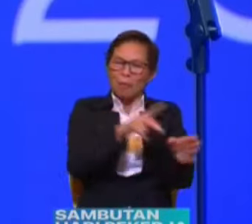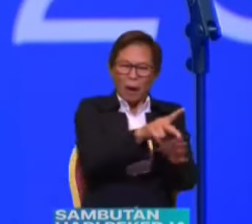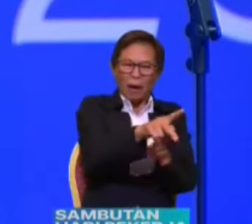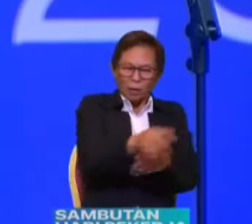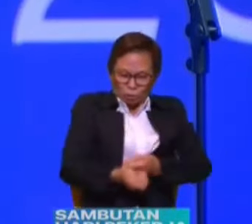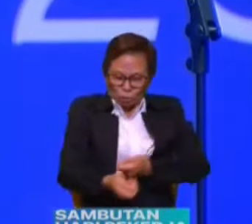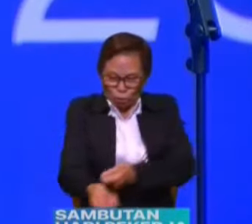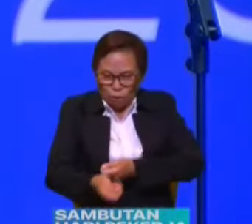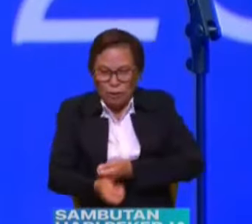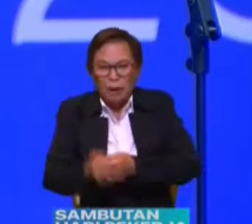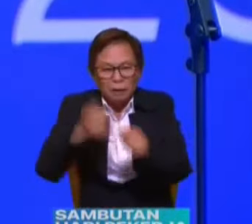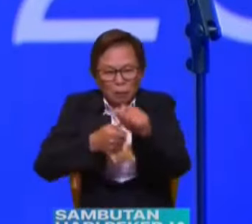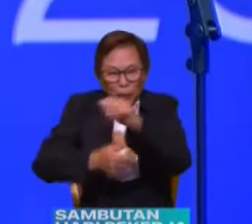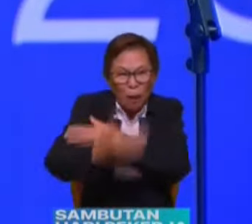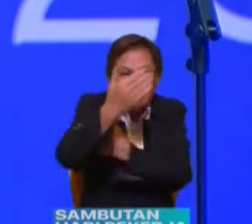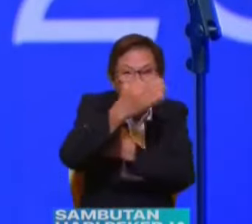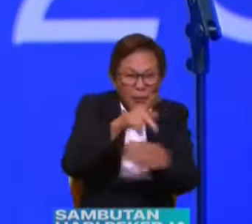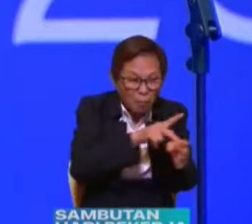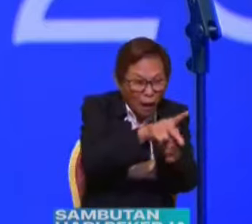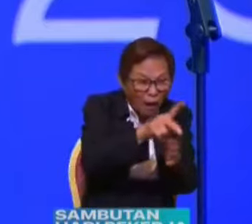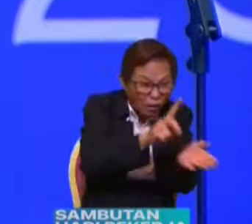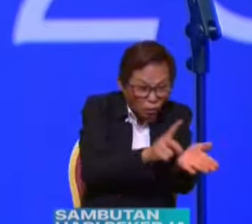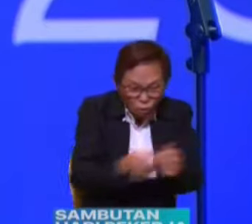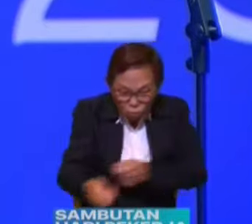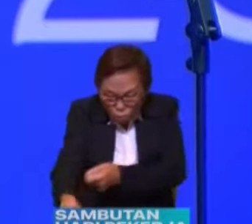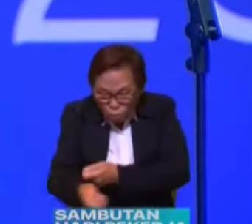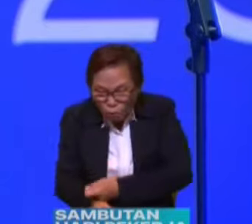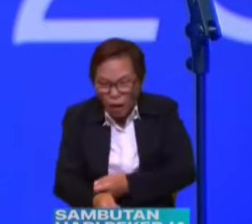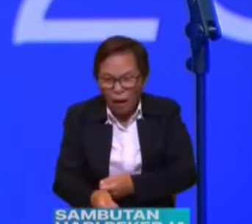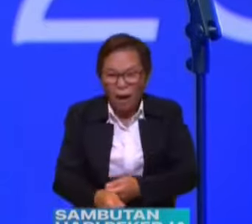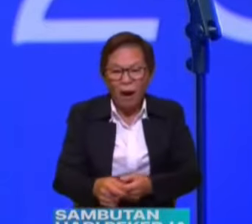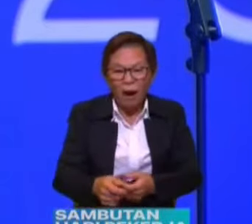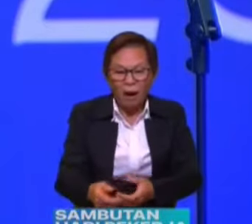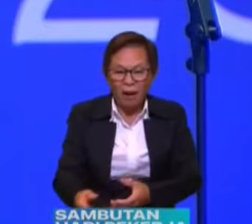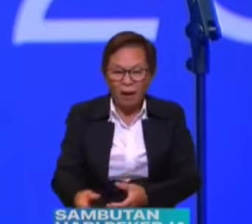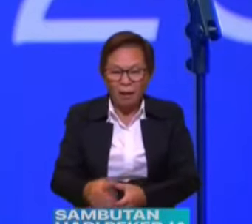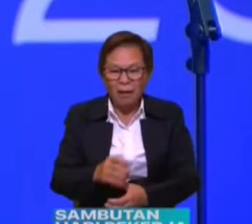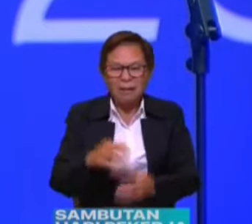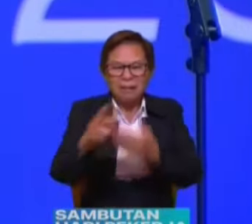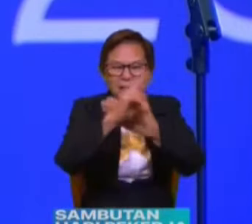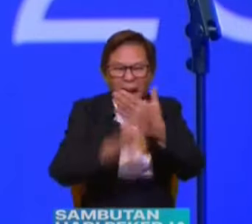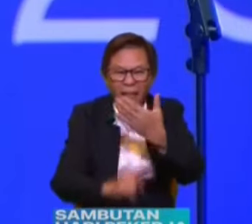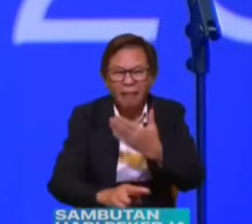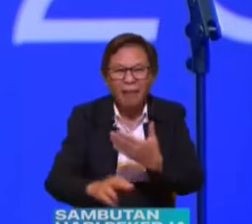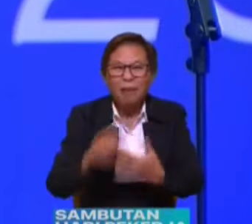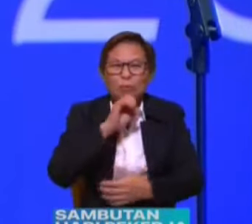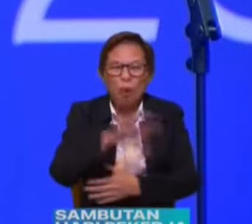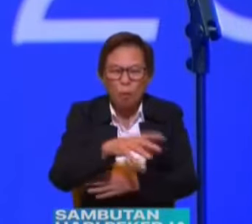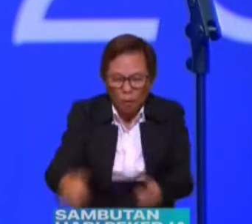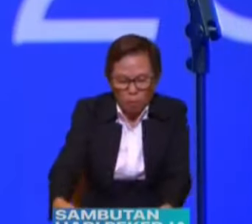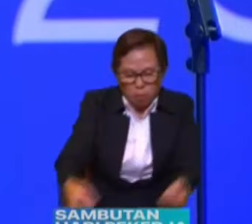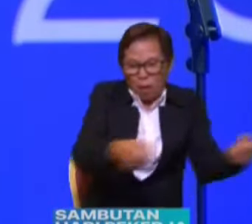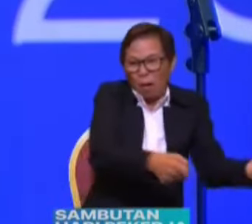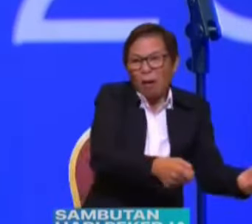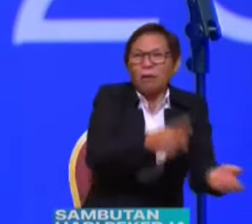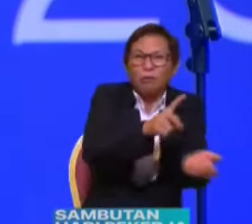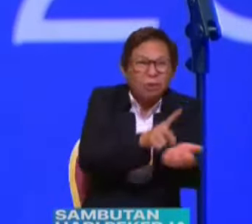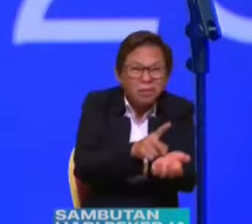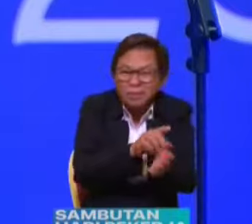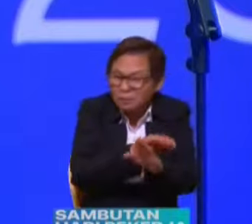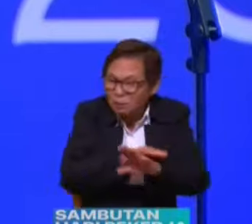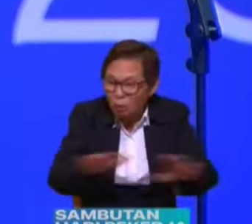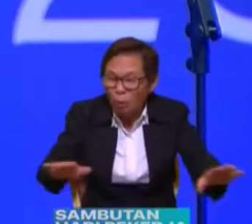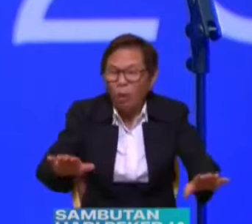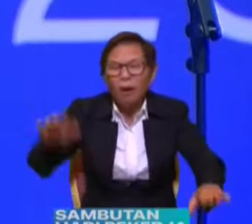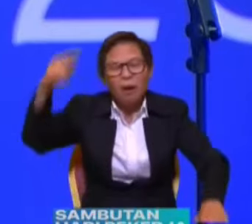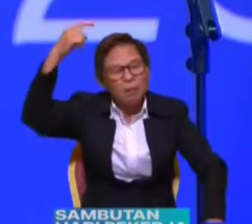cuci setiap pagi. Nak angkat sampah, darah dan sebagainya, tidak. Jadi oleh demikian, dalam pemikiran